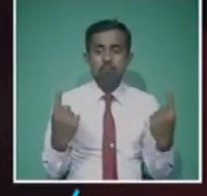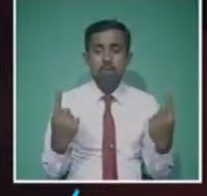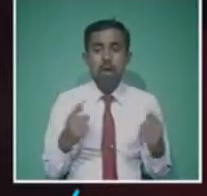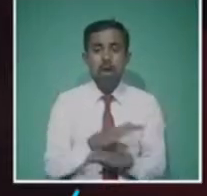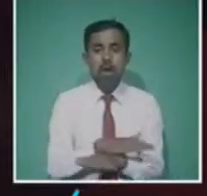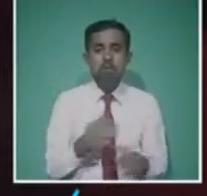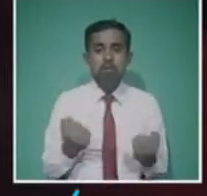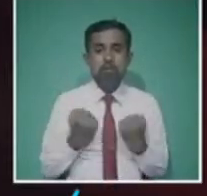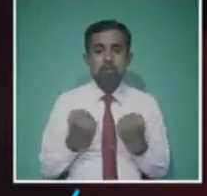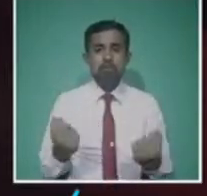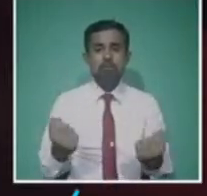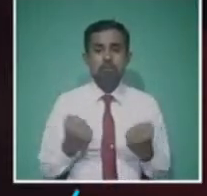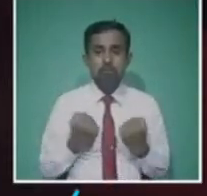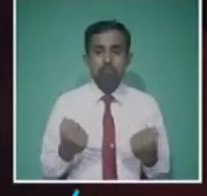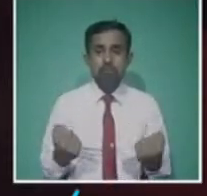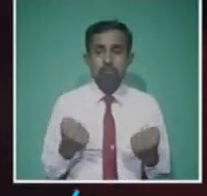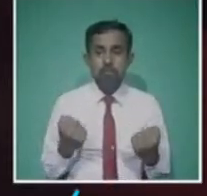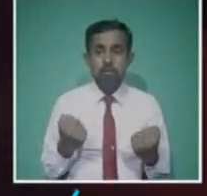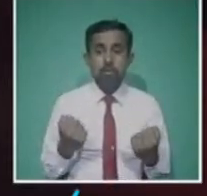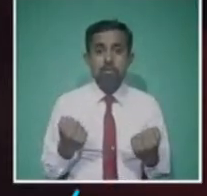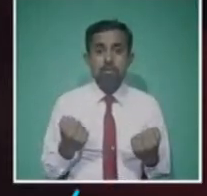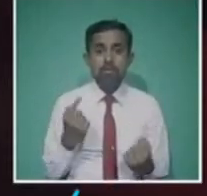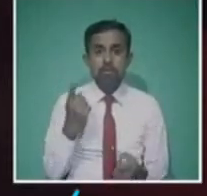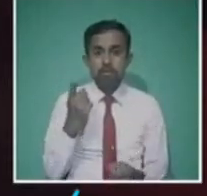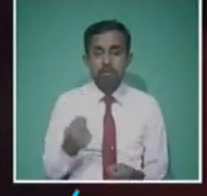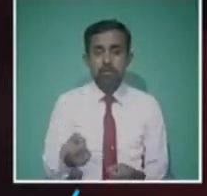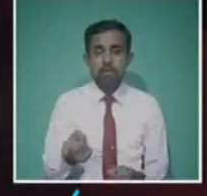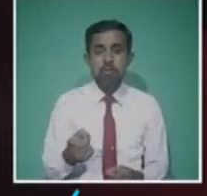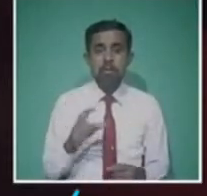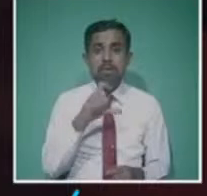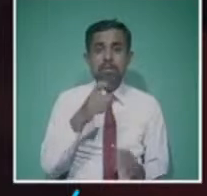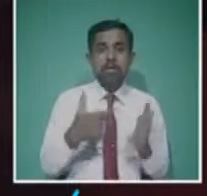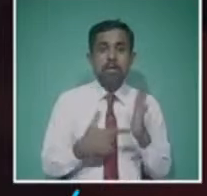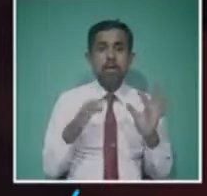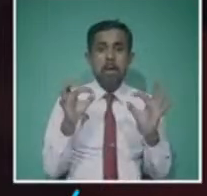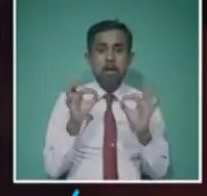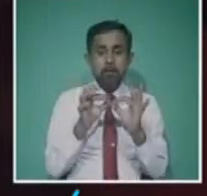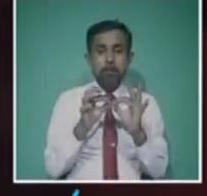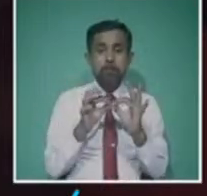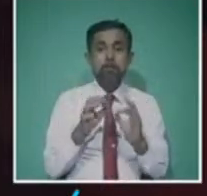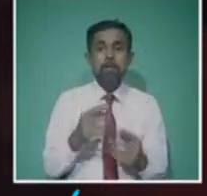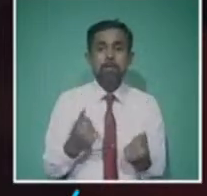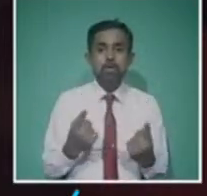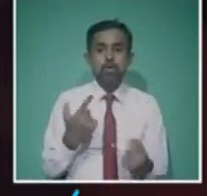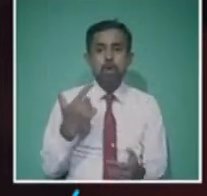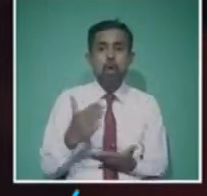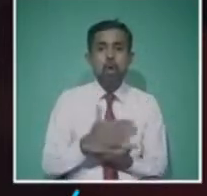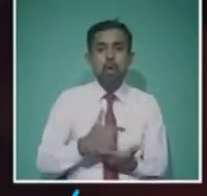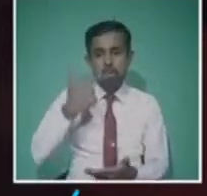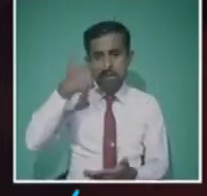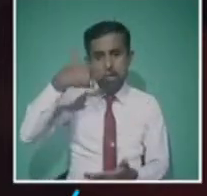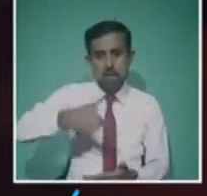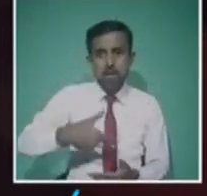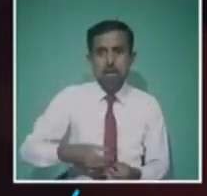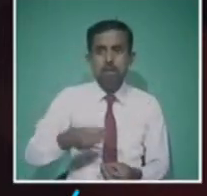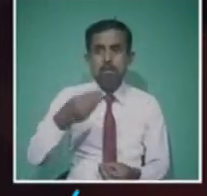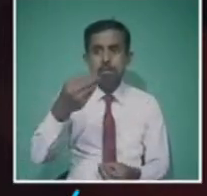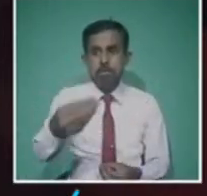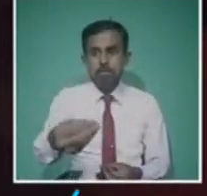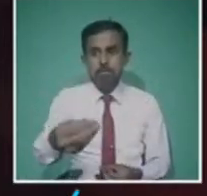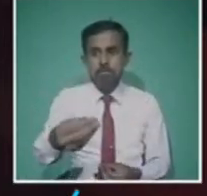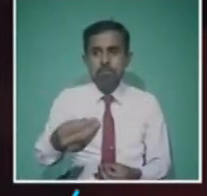lamun prawahanaya karana prawahana sewawan walatath api CTB depo haraha e awashya sampurna indana dharithawa laba dima